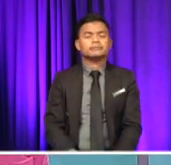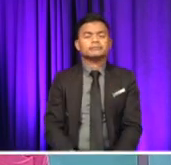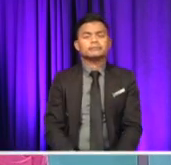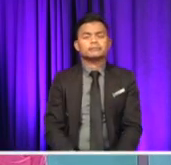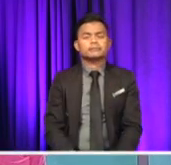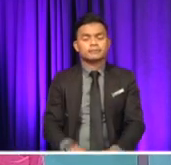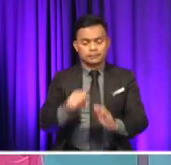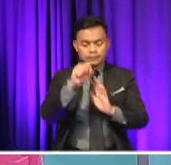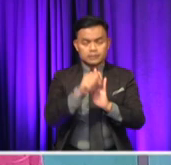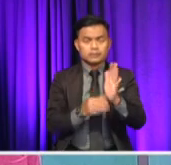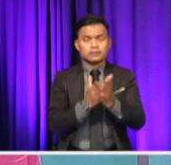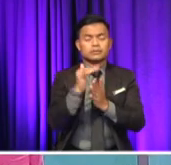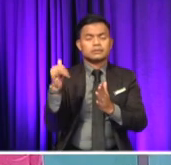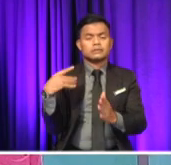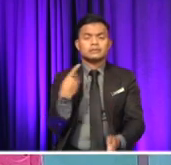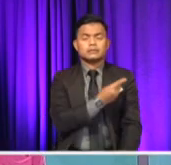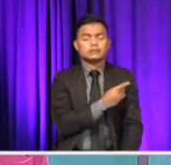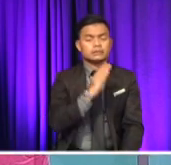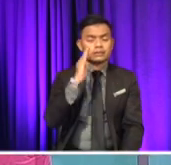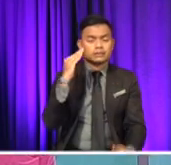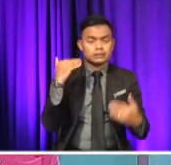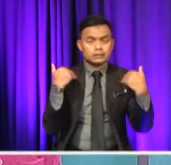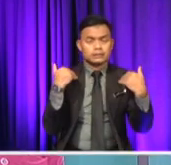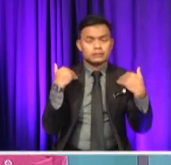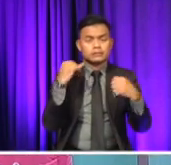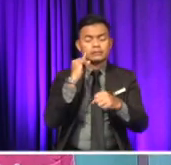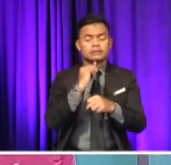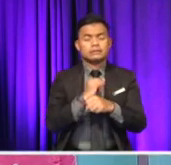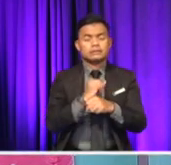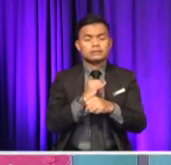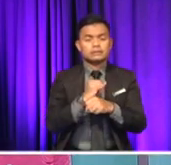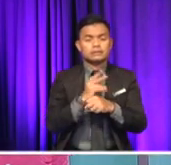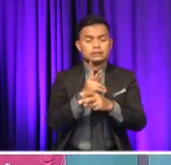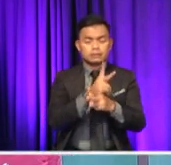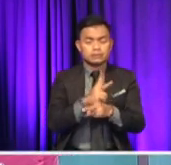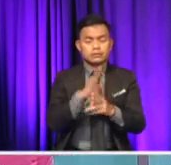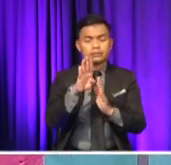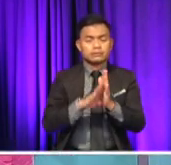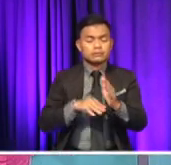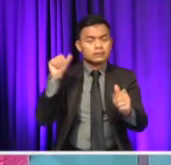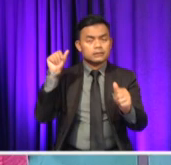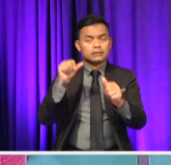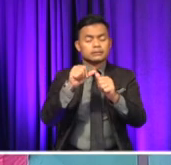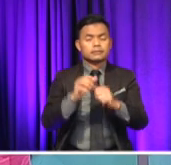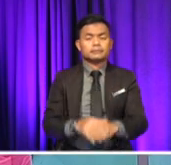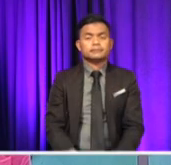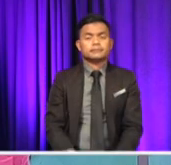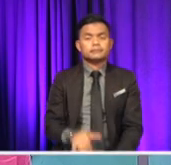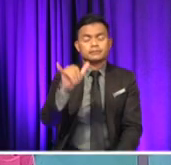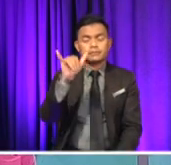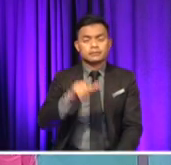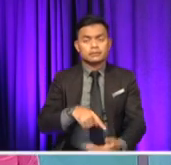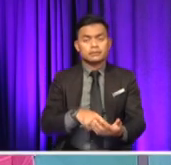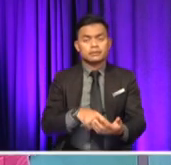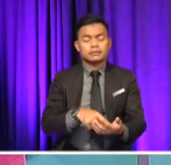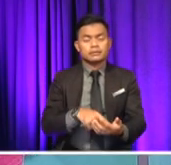rusaknya kita ada injak kawat yang berarah Sebenarnya ada banyak jenis injak kau yang berarah yang ini Saya tunjukkan injak kawat